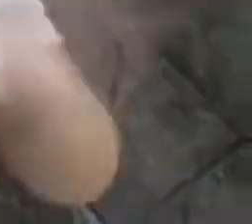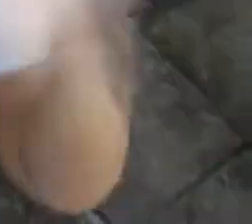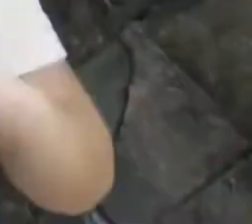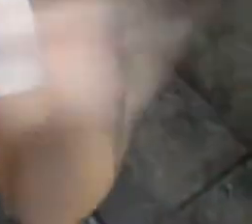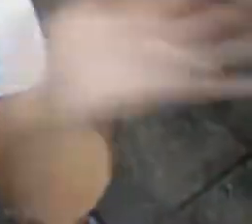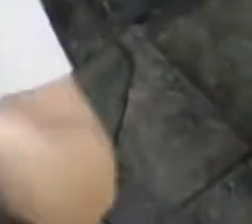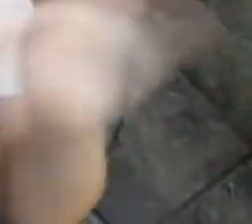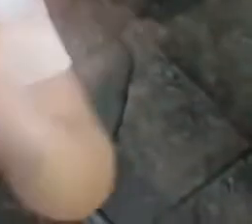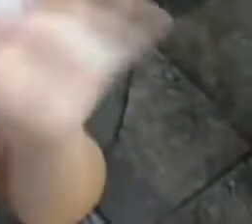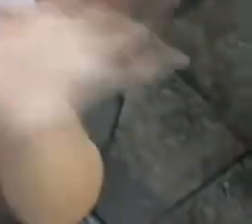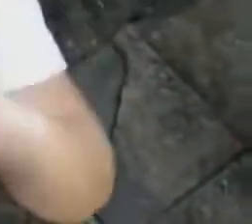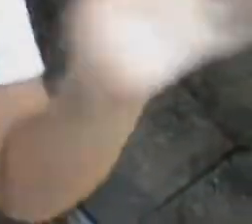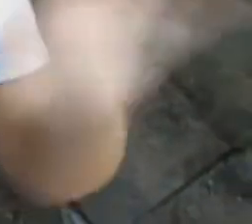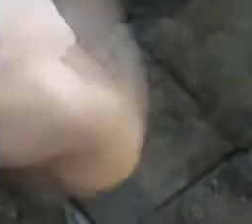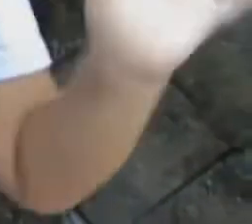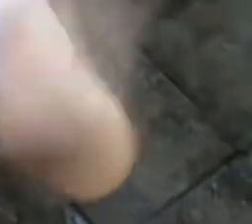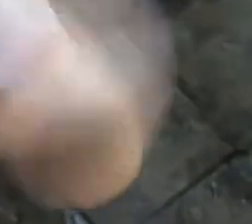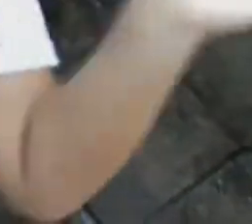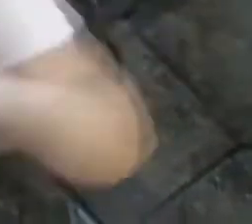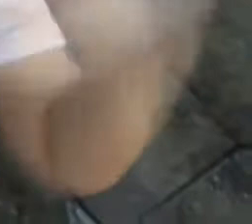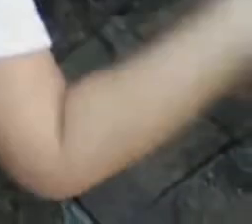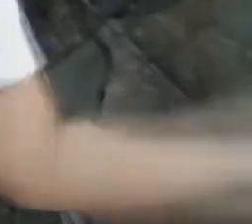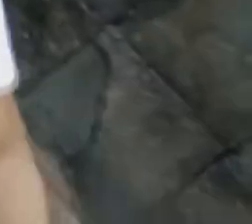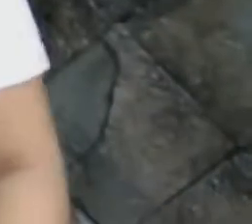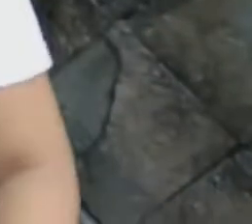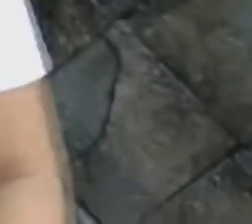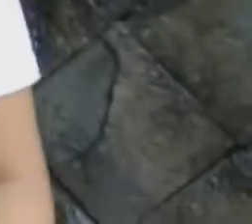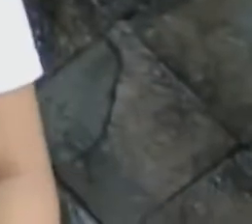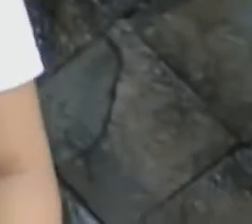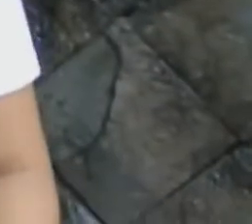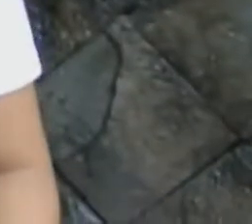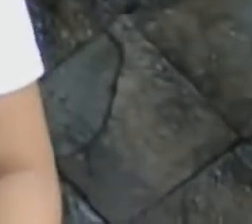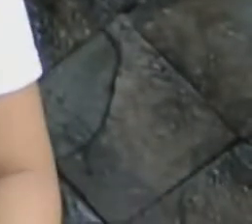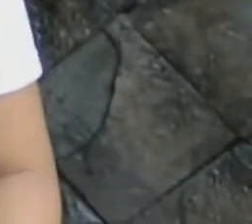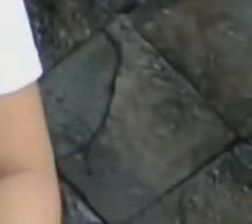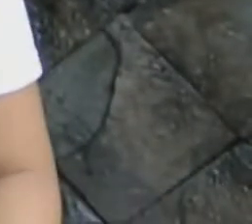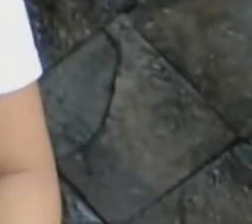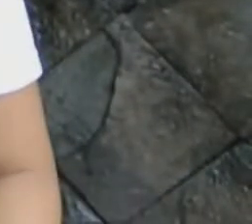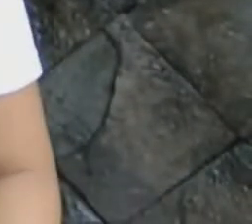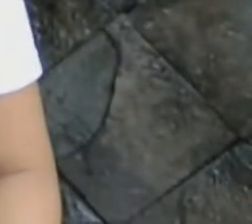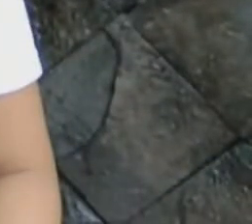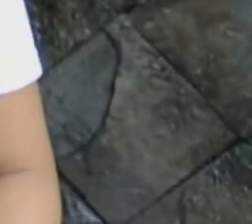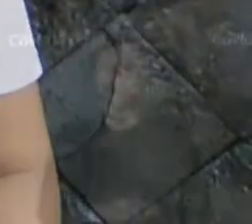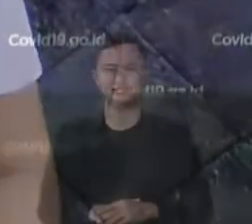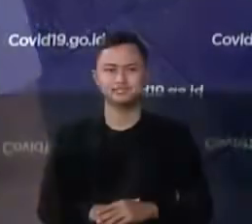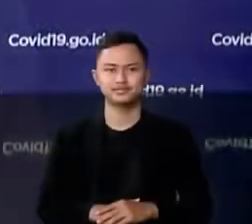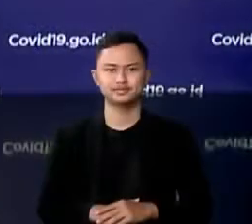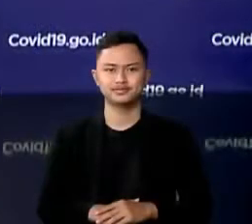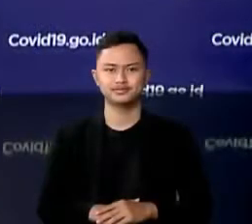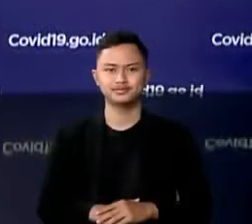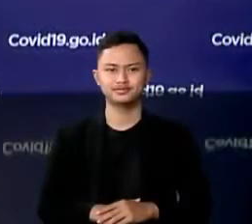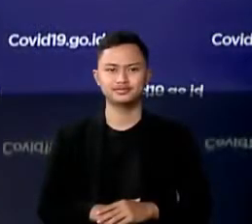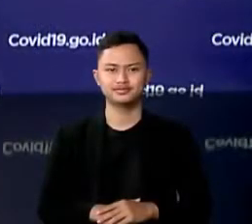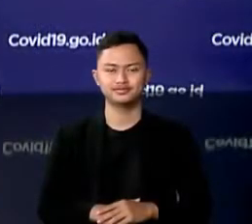dana teman-teman sehat selalu ya Halo Halo